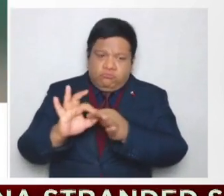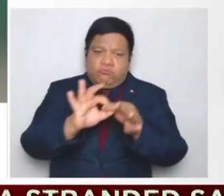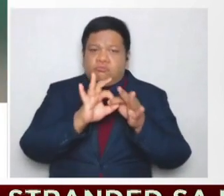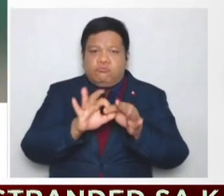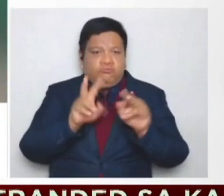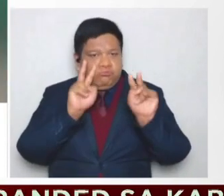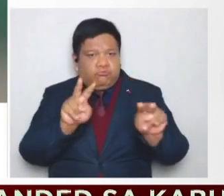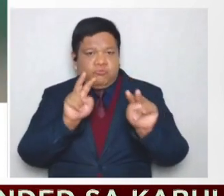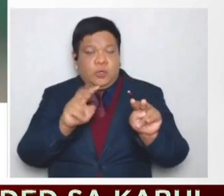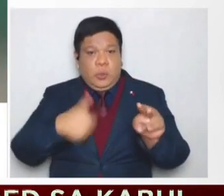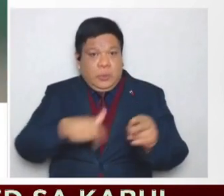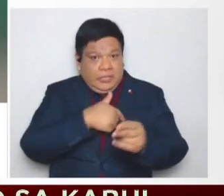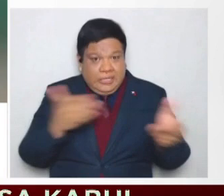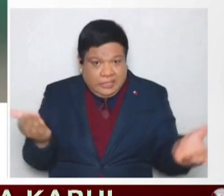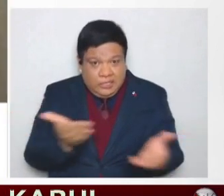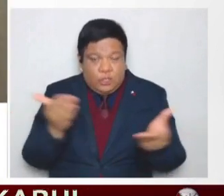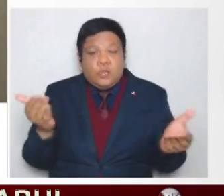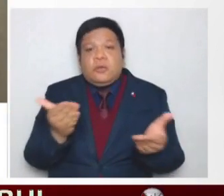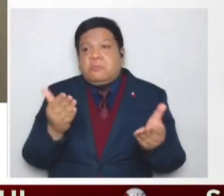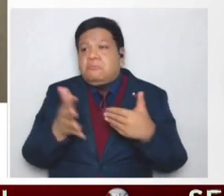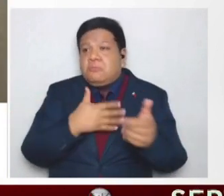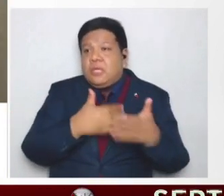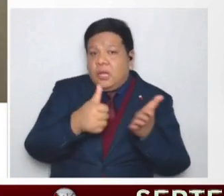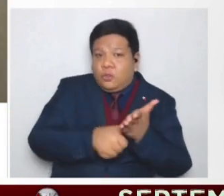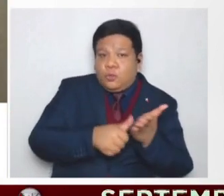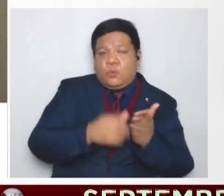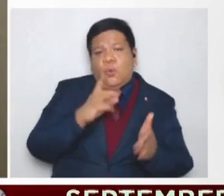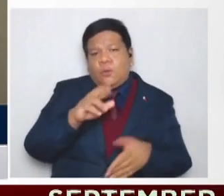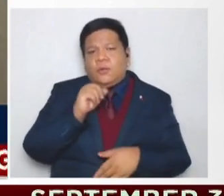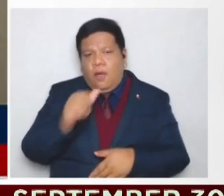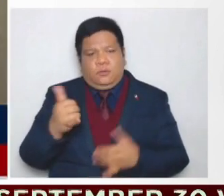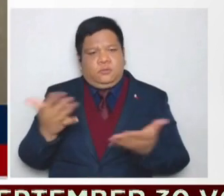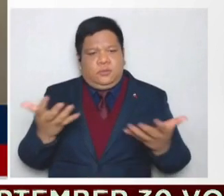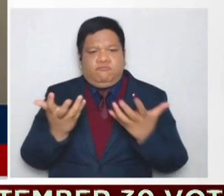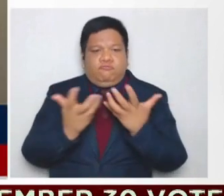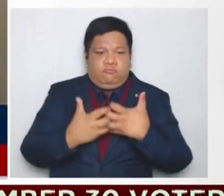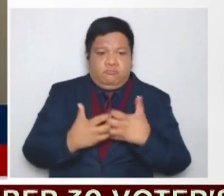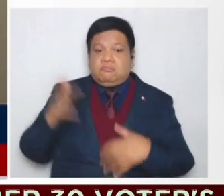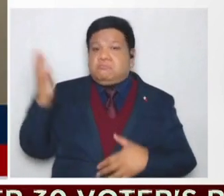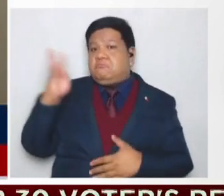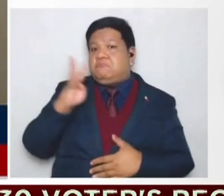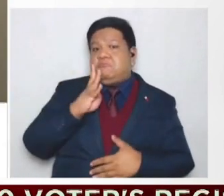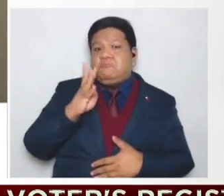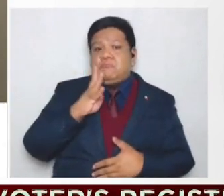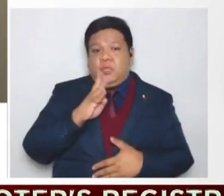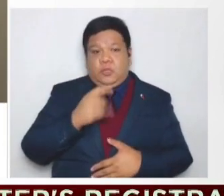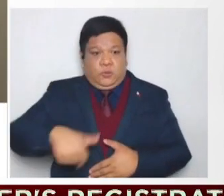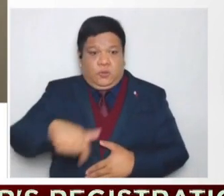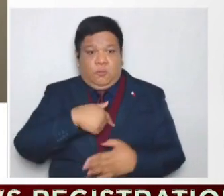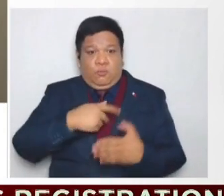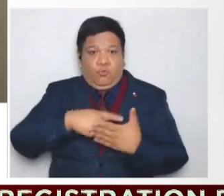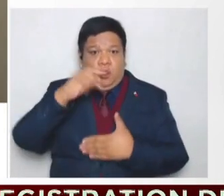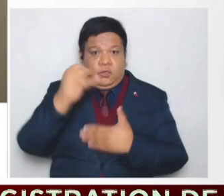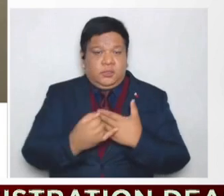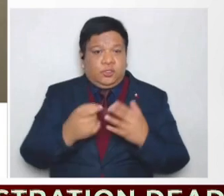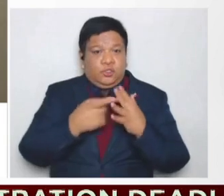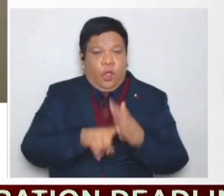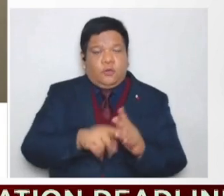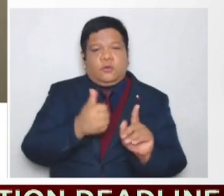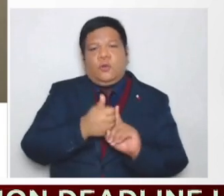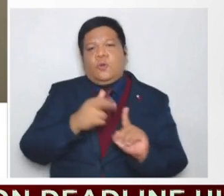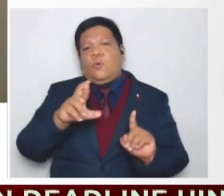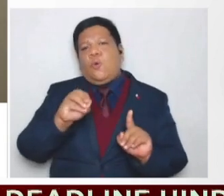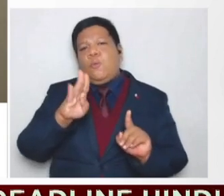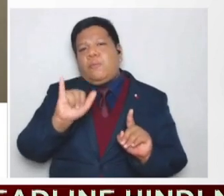inyo, eleksyon man o hindi. Nagsimula po itong maliit na proyektong to kay Robby Domingo po, isa po sa aming mga